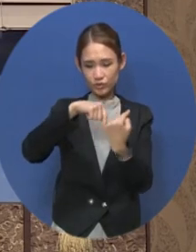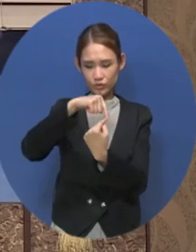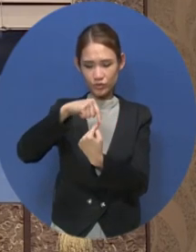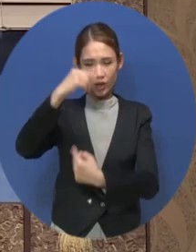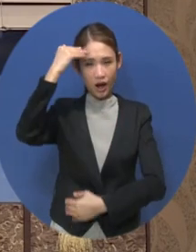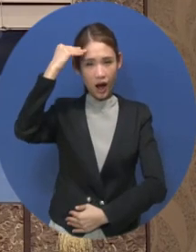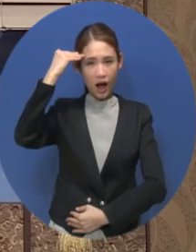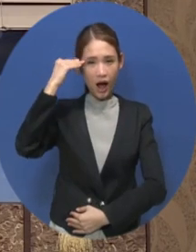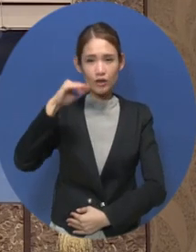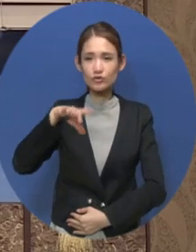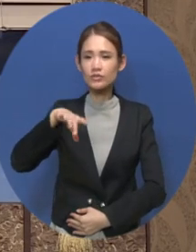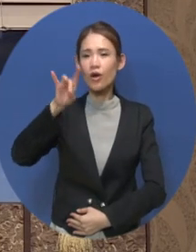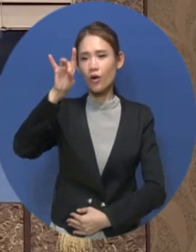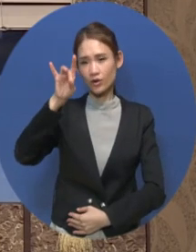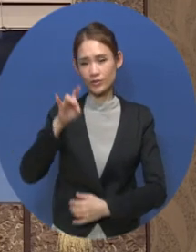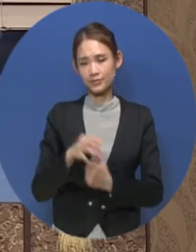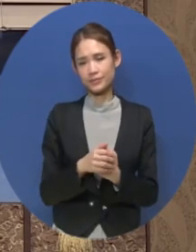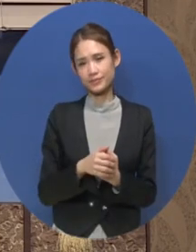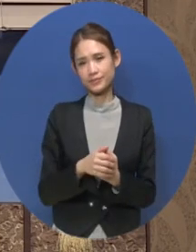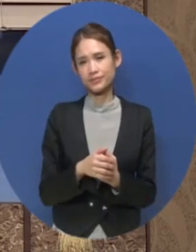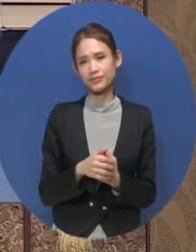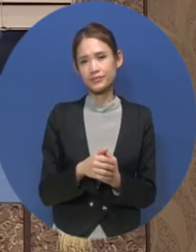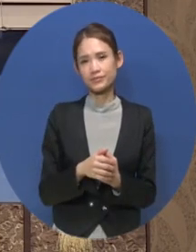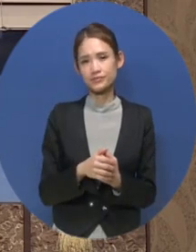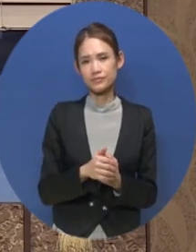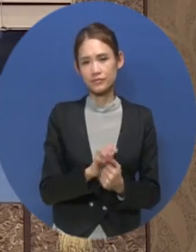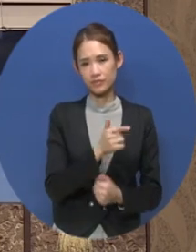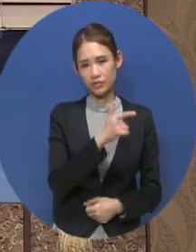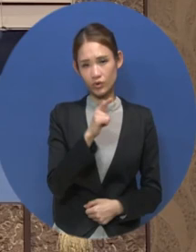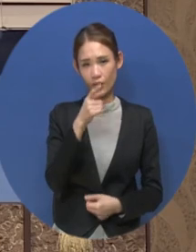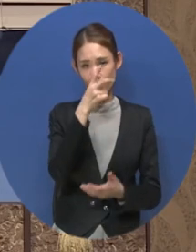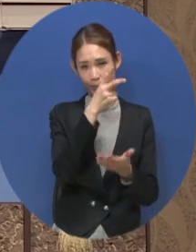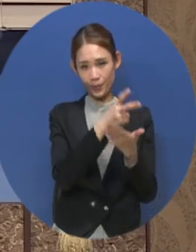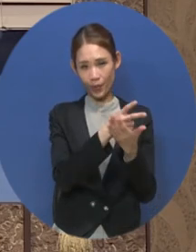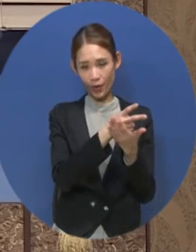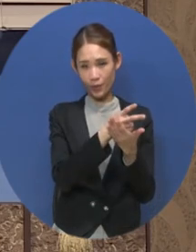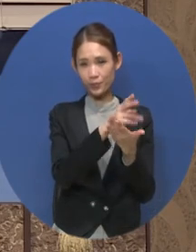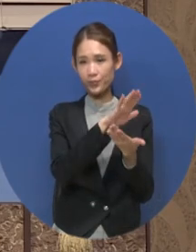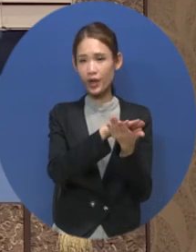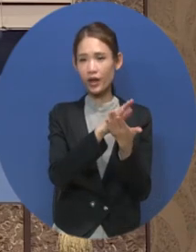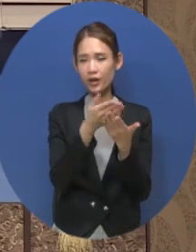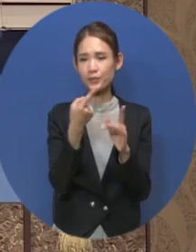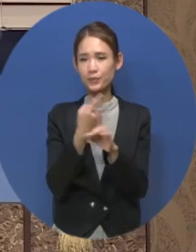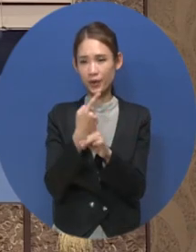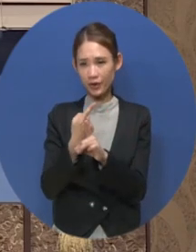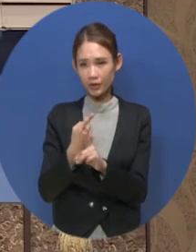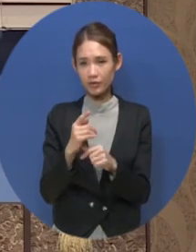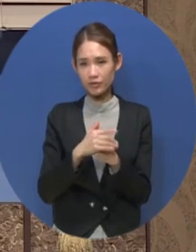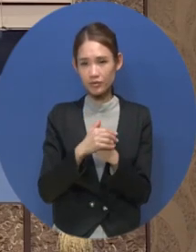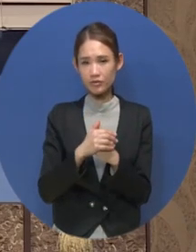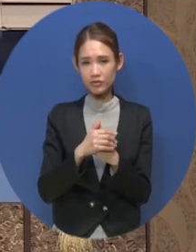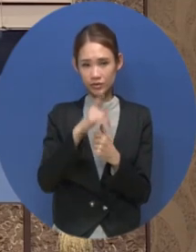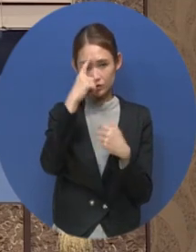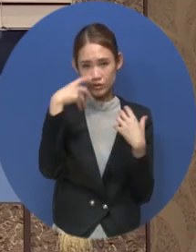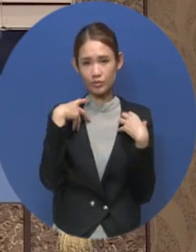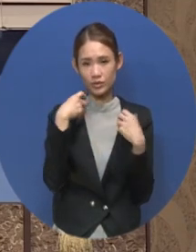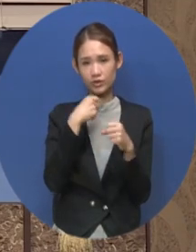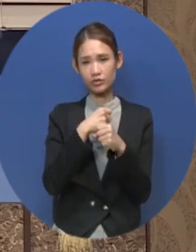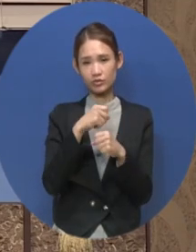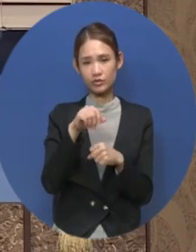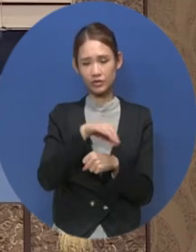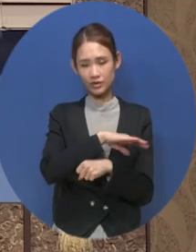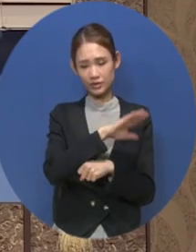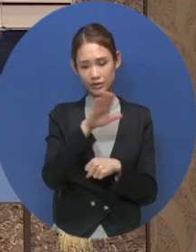저희가 최초지요. 와. 예. 그래서 여러 가지 또 법을 개정해서 이런 지원 체계를 정부가 만든 것도 저희가